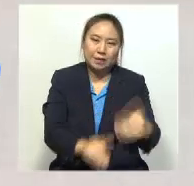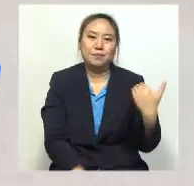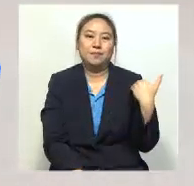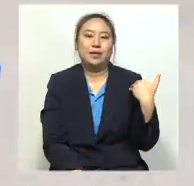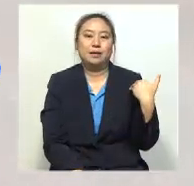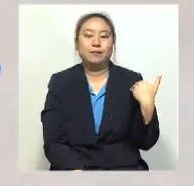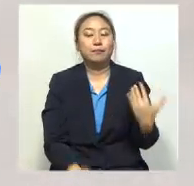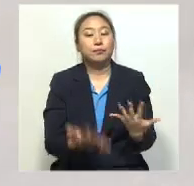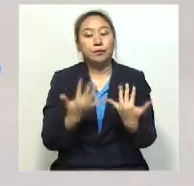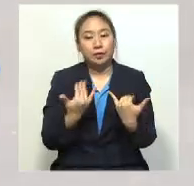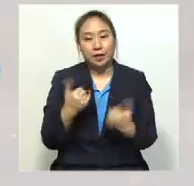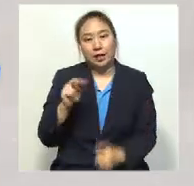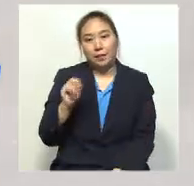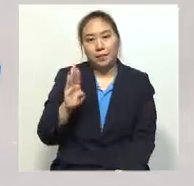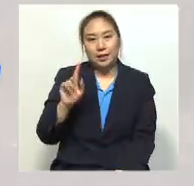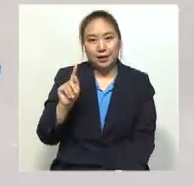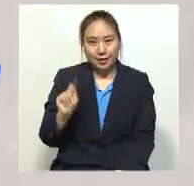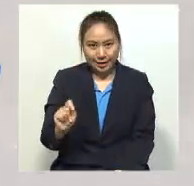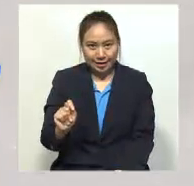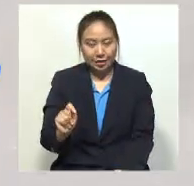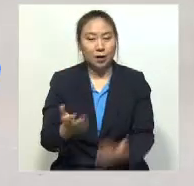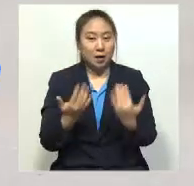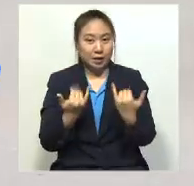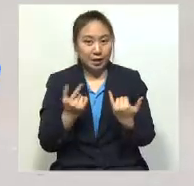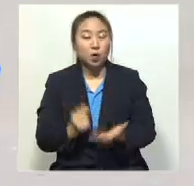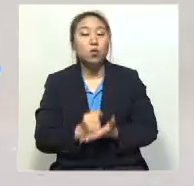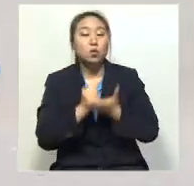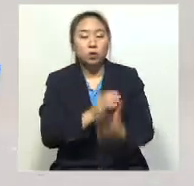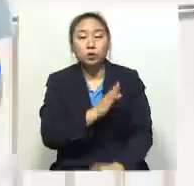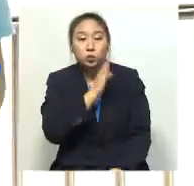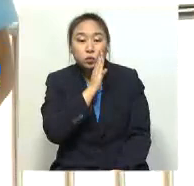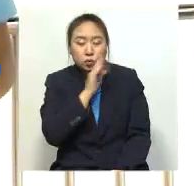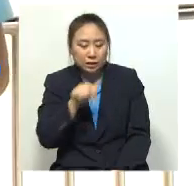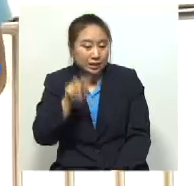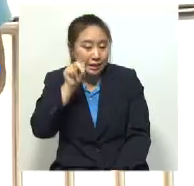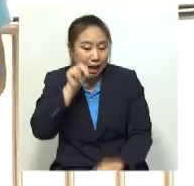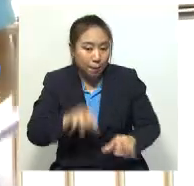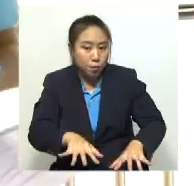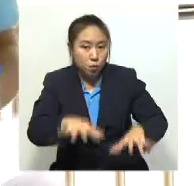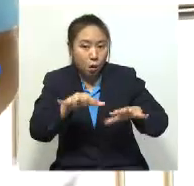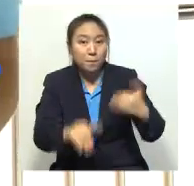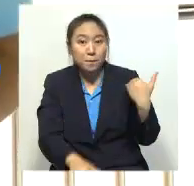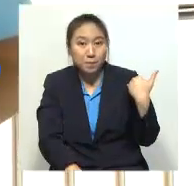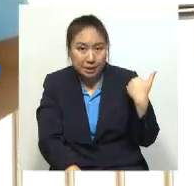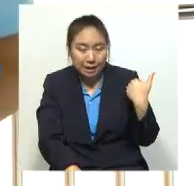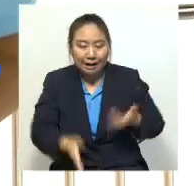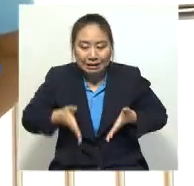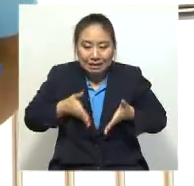ช่นะเพราะฉะนั้นเราเนี่ย NVT 2 HD ก็จะเป็นอีกหนึ่งช่องทางนะคะถ้าสถานการณ์มีน้ำท่วมขึ้นมาจริงๆ